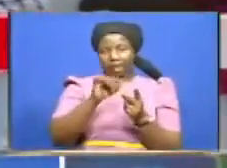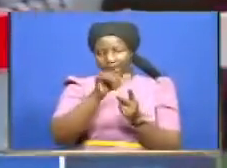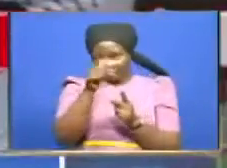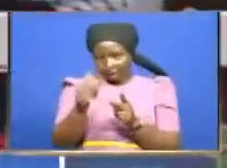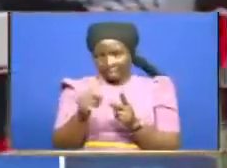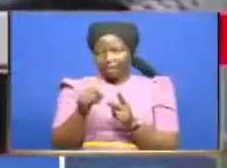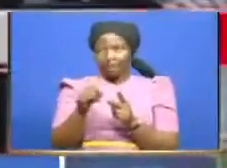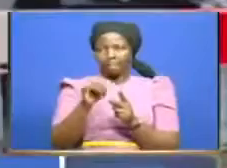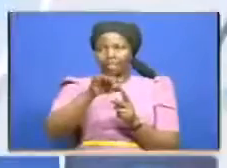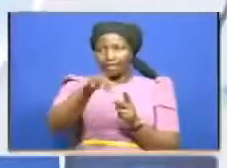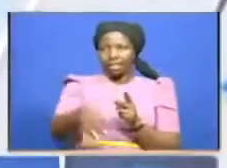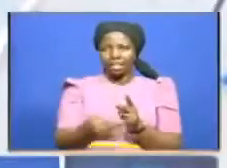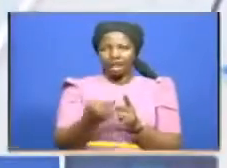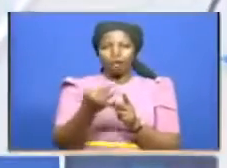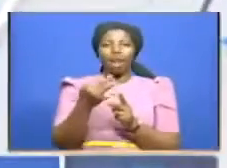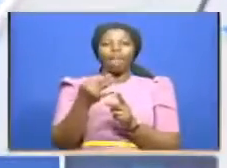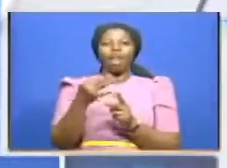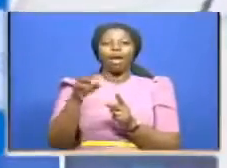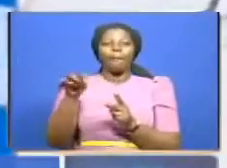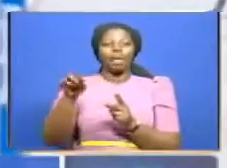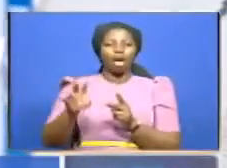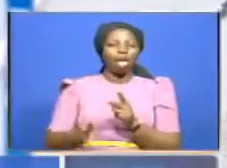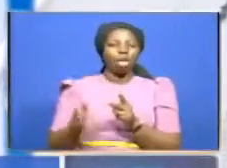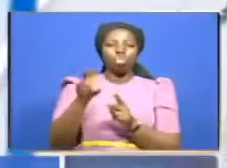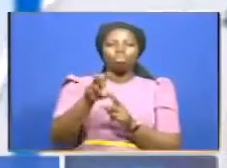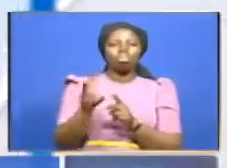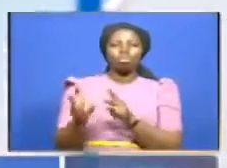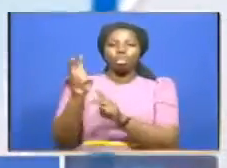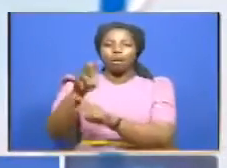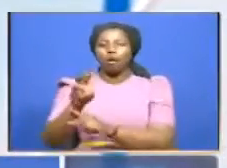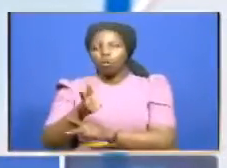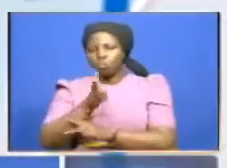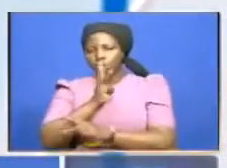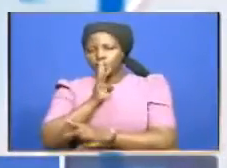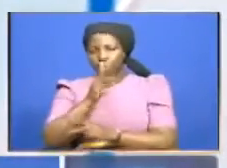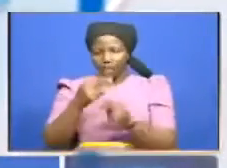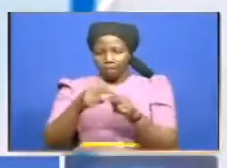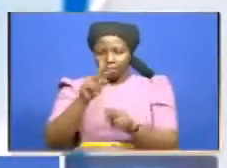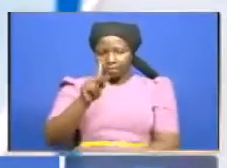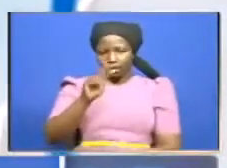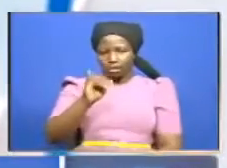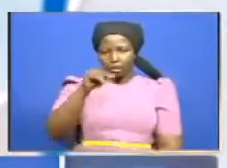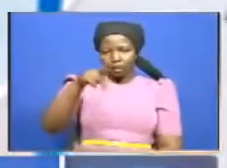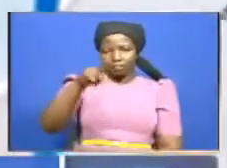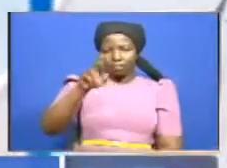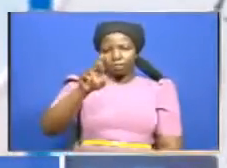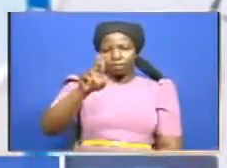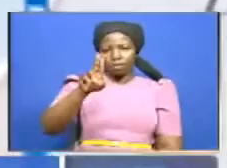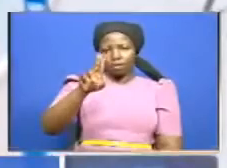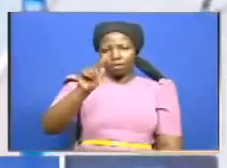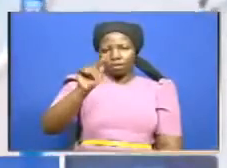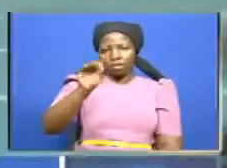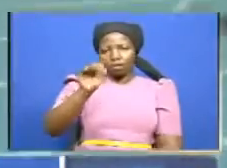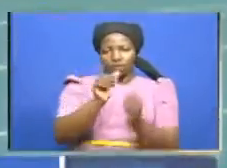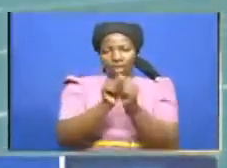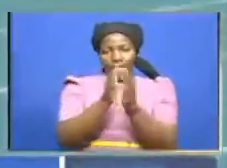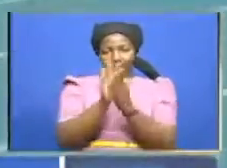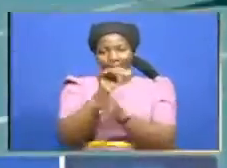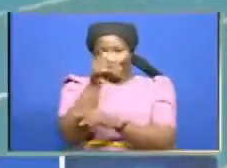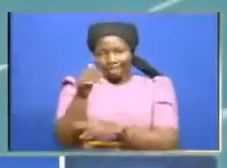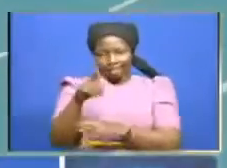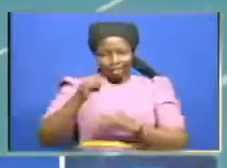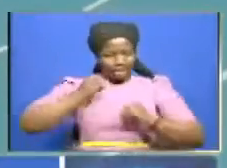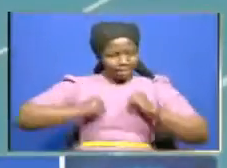mita 3000 kuruka vihunzi na kidimbwi cha maji Conseslus Kipruto miongoni mwa wengine. Mbio hizo